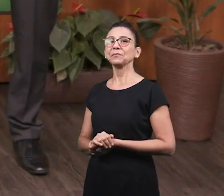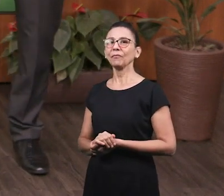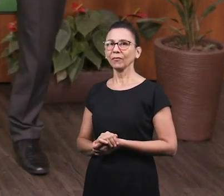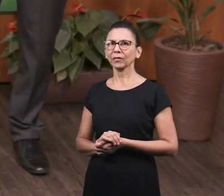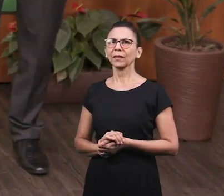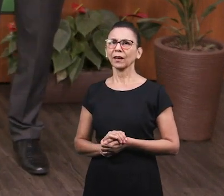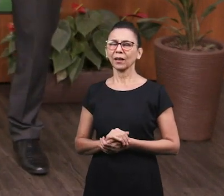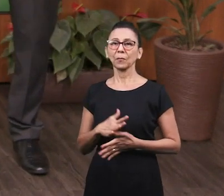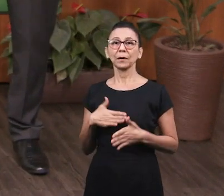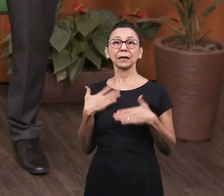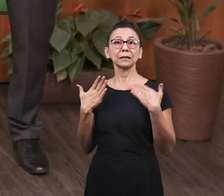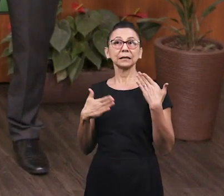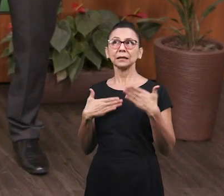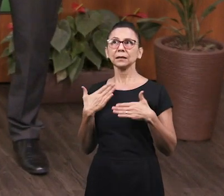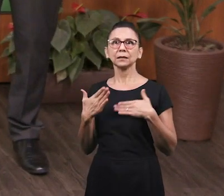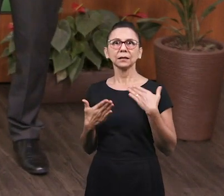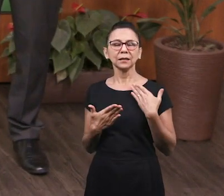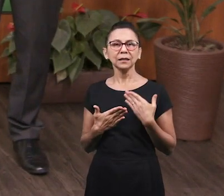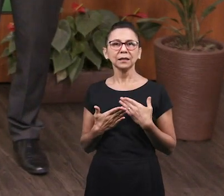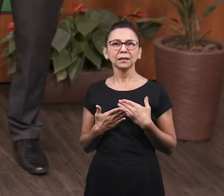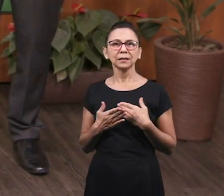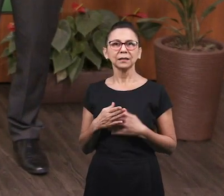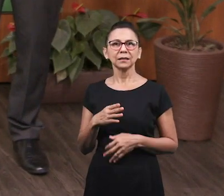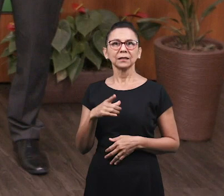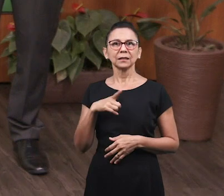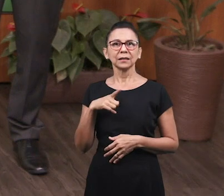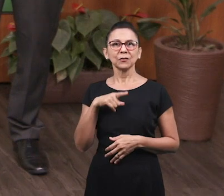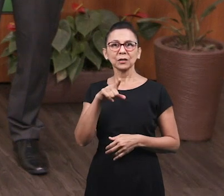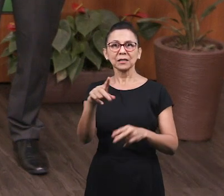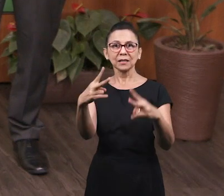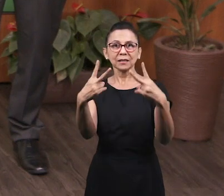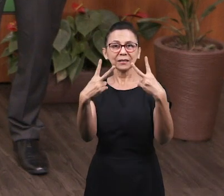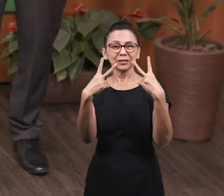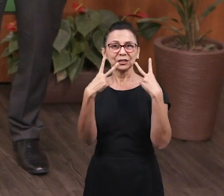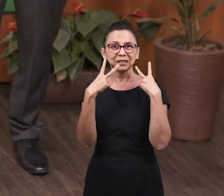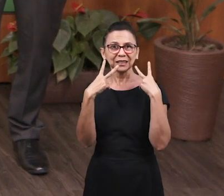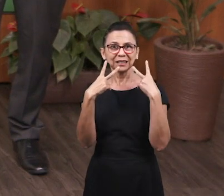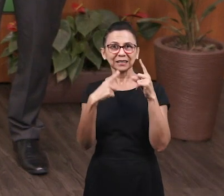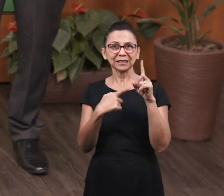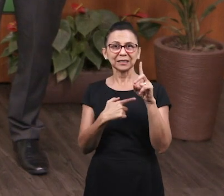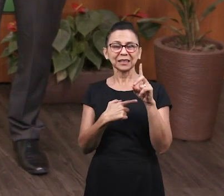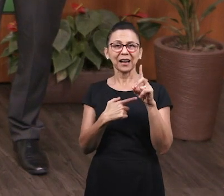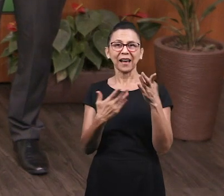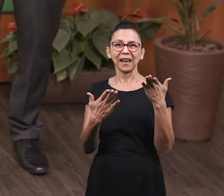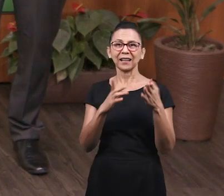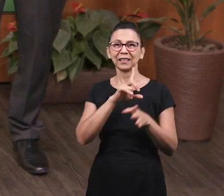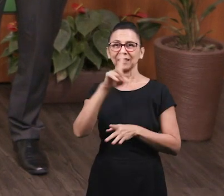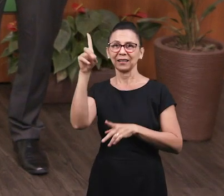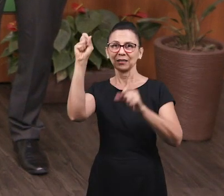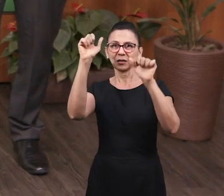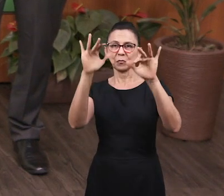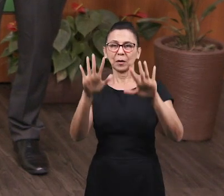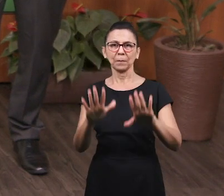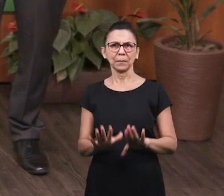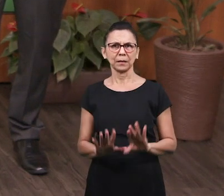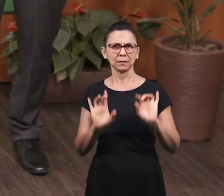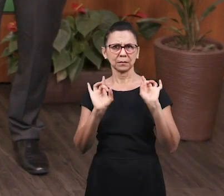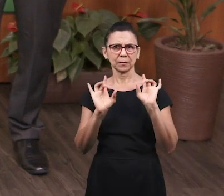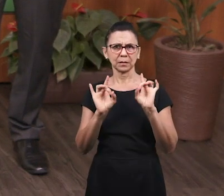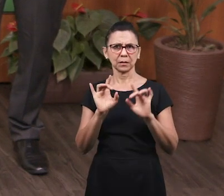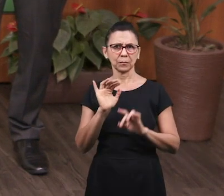Seigneur, c'est une satisfaction de compter avec votre audience. Le Seigneur Dieu, il a une bénédiction